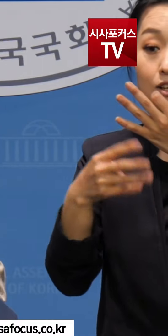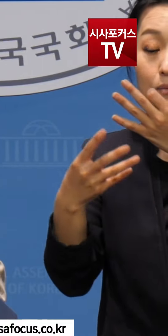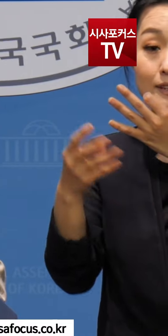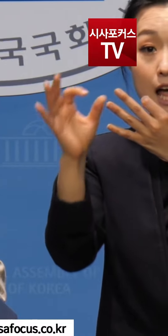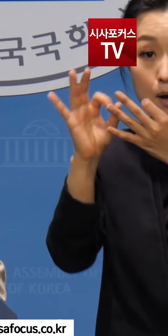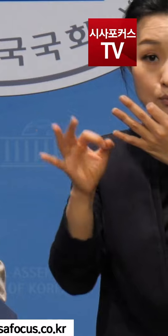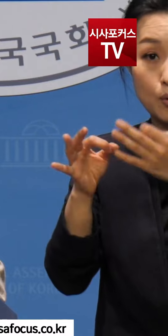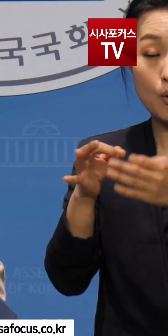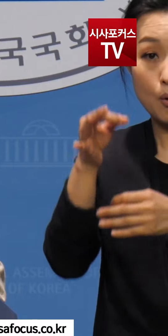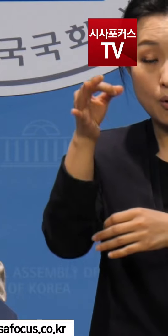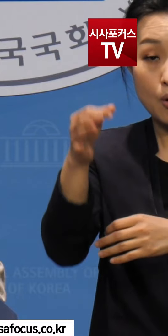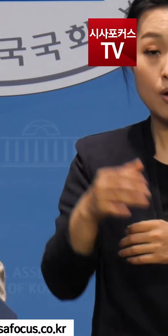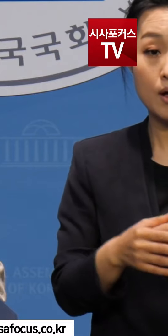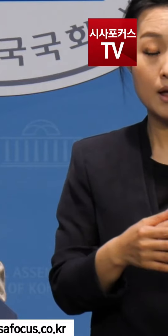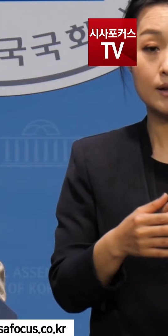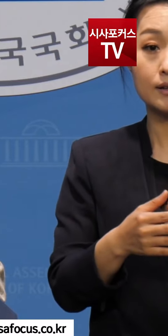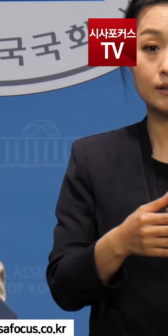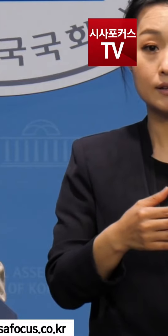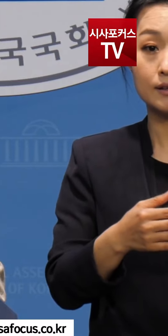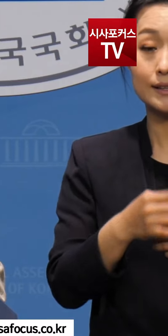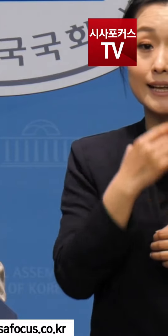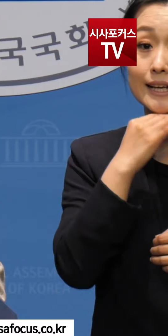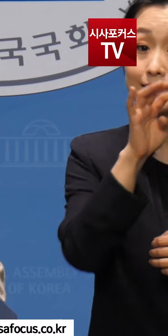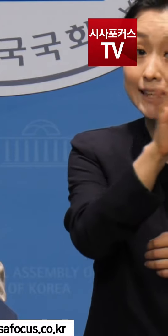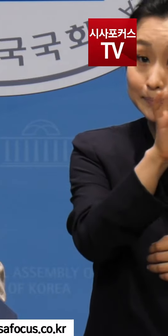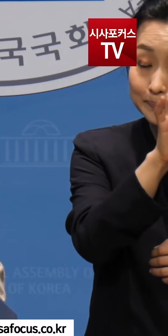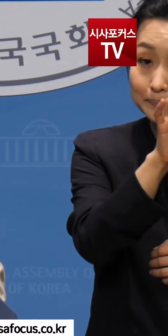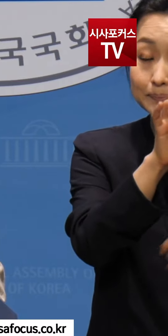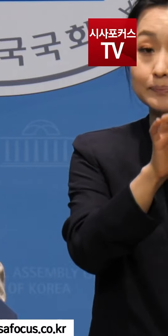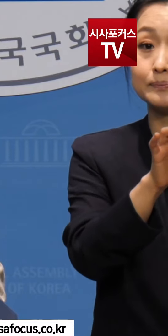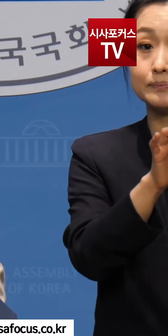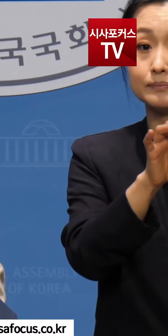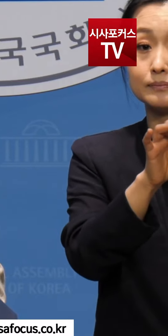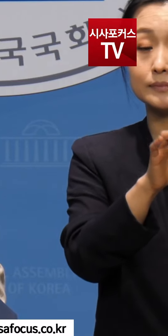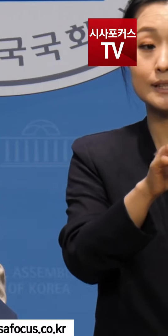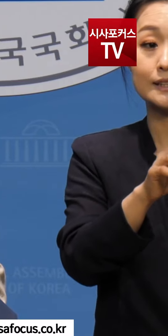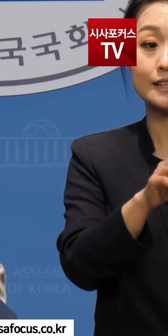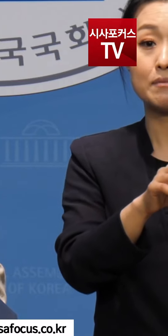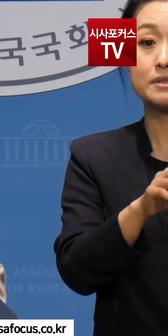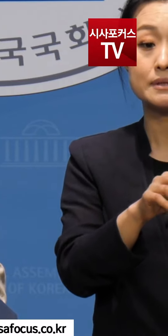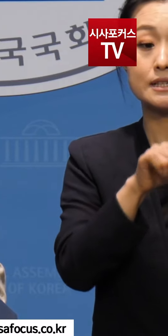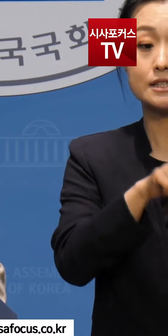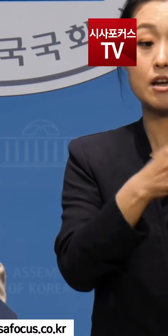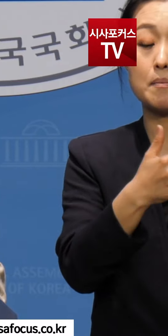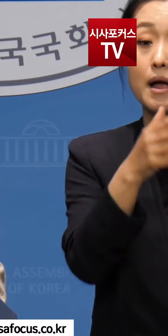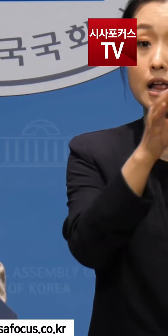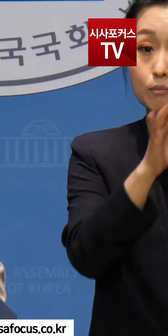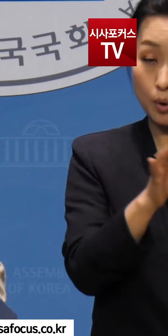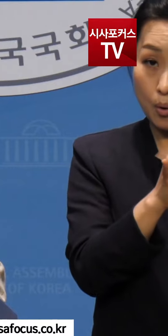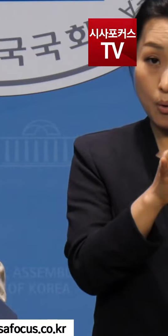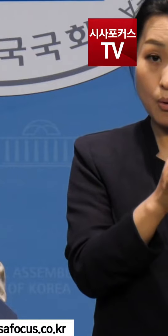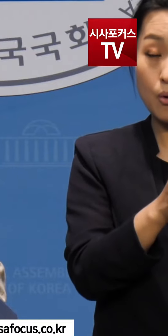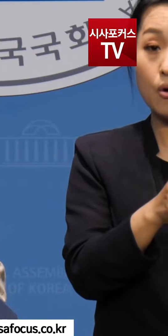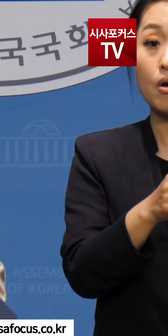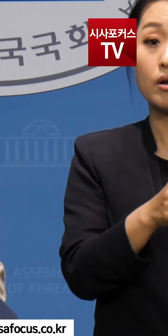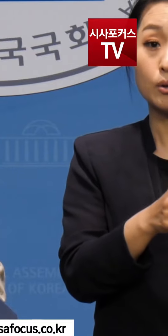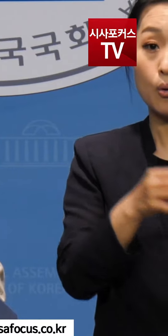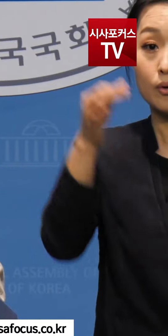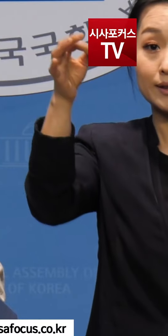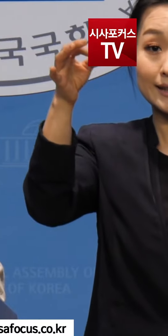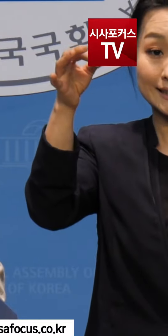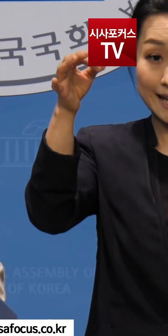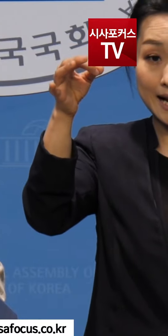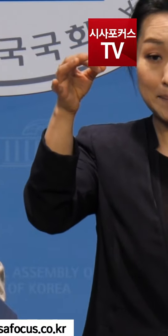14.4%를, 85년생 40세들은 37.8%의 연금액이